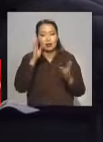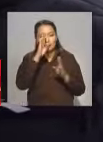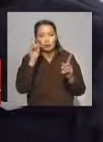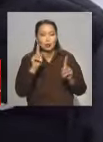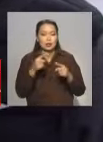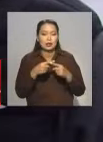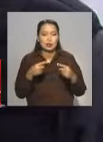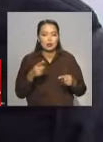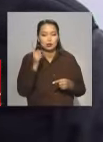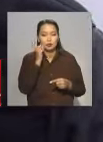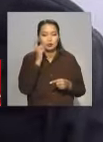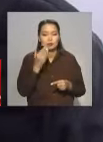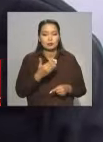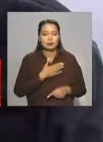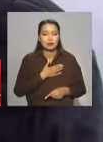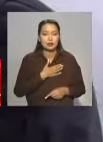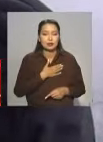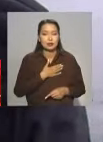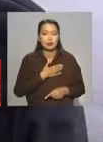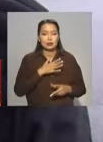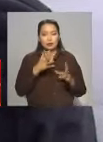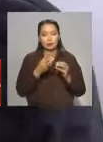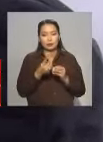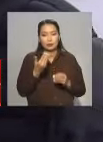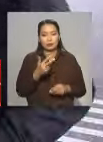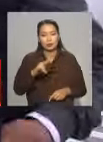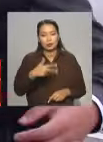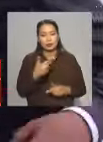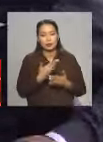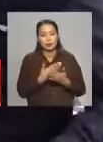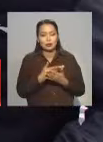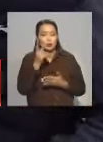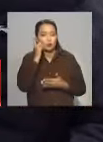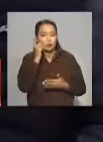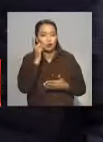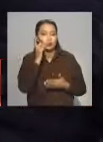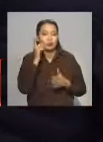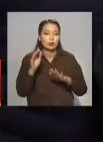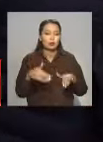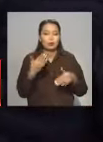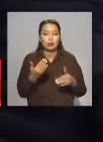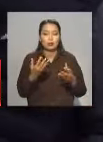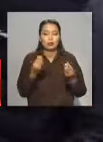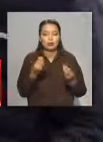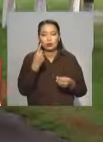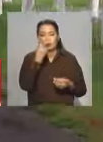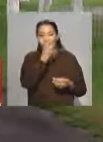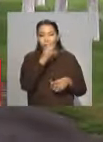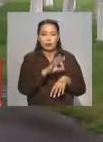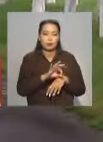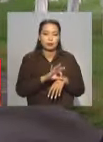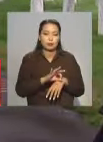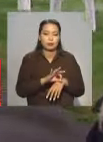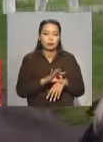Мен былай қарағанда, шынымды айтсам, 3 сағат отырамын. Телефоннан кейін қаттандай көз ауырады.